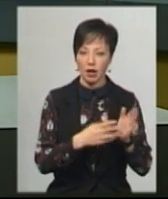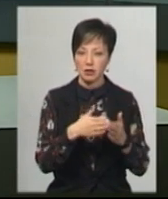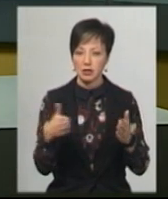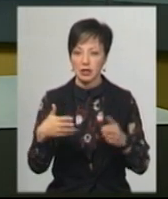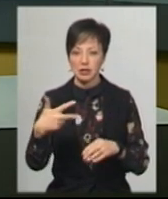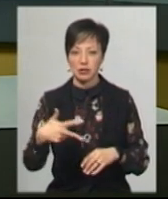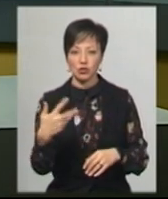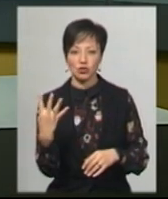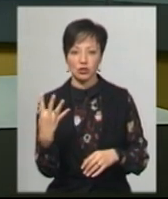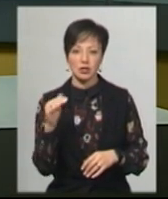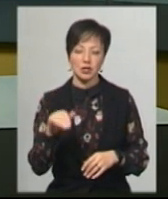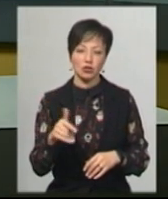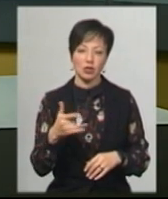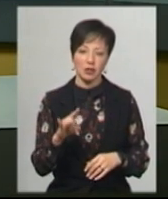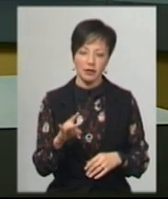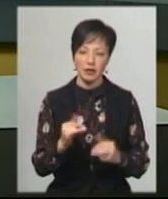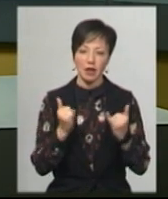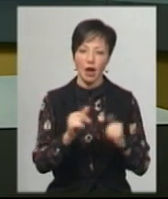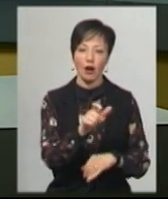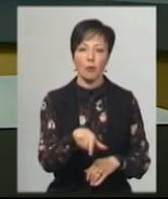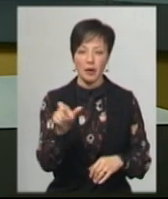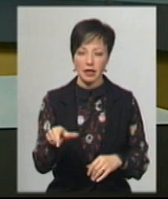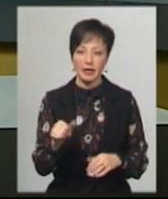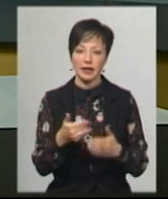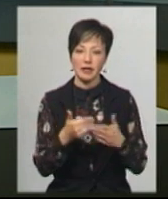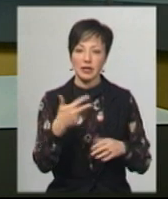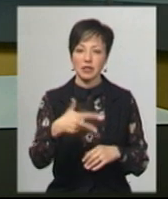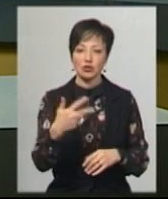17 до 34 тисяч гривень для громадян і від